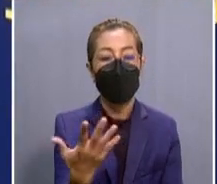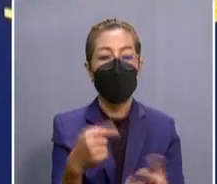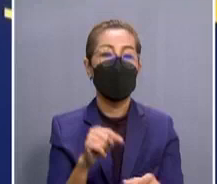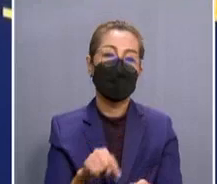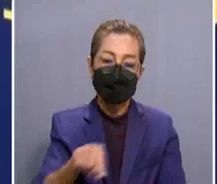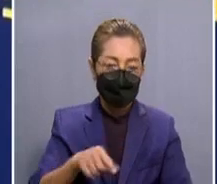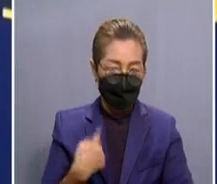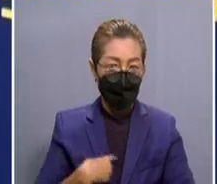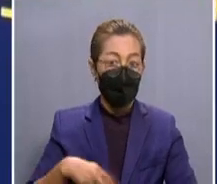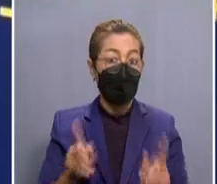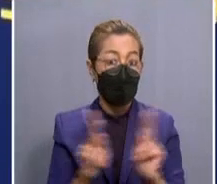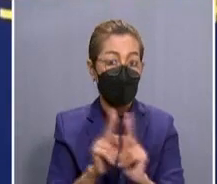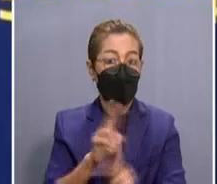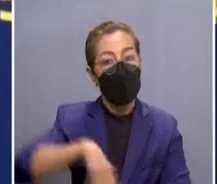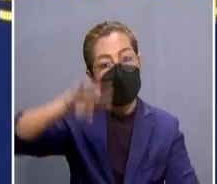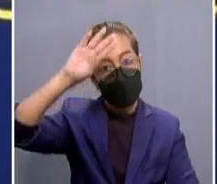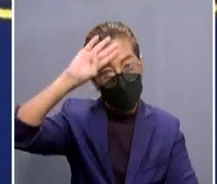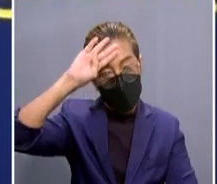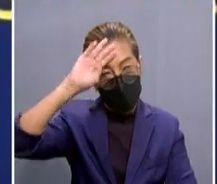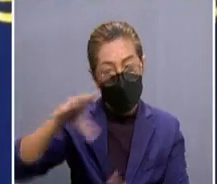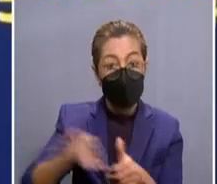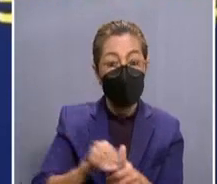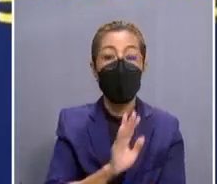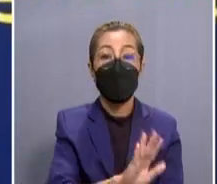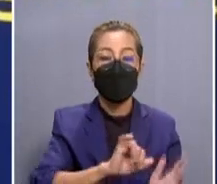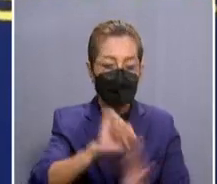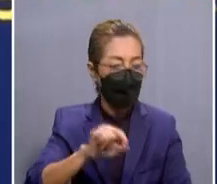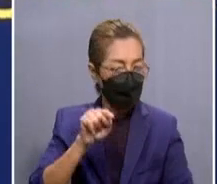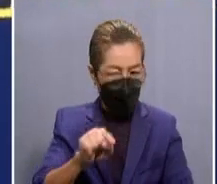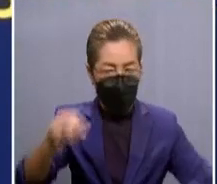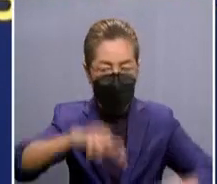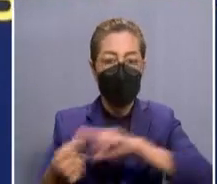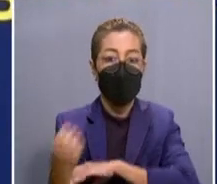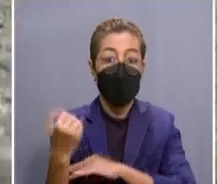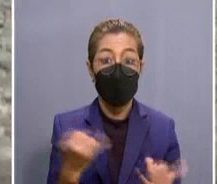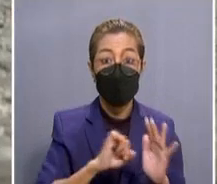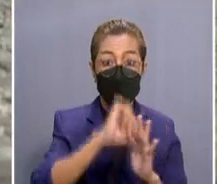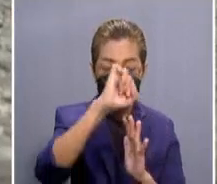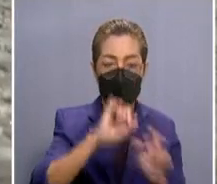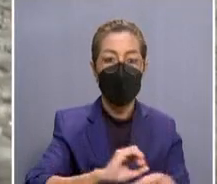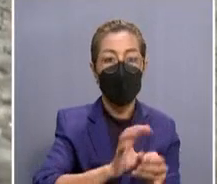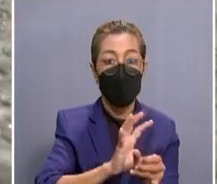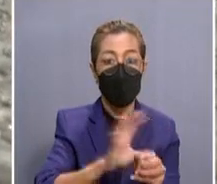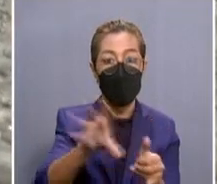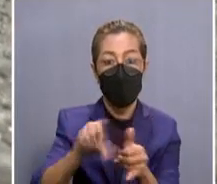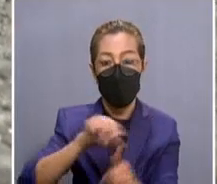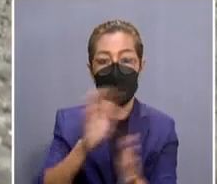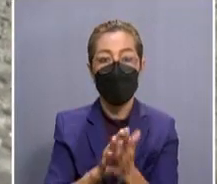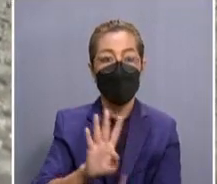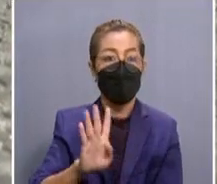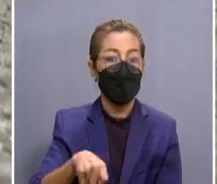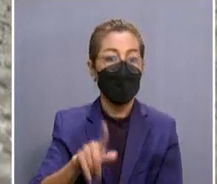สั่งให้ทางอำเภอที่ผู้ป่วยเพิ่มมาตรการเข้มข้นซึ่งตอนนี้จังหวัดเชียงใหม่มีผู้ติดเชื้อสะสมรอบนี้